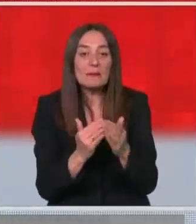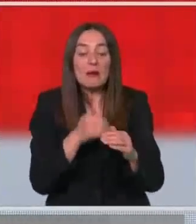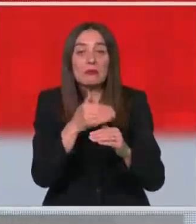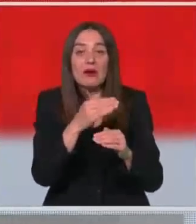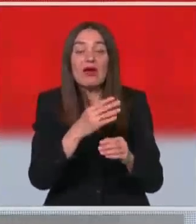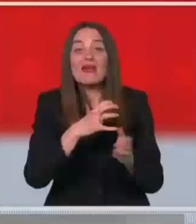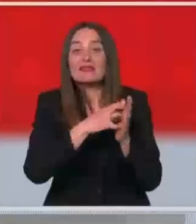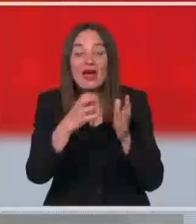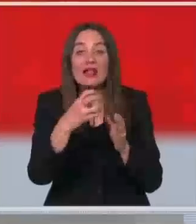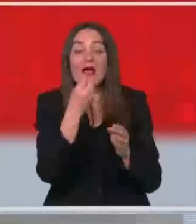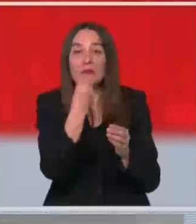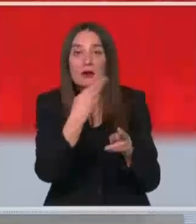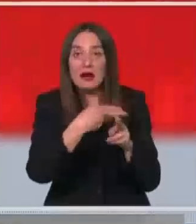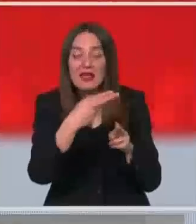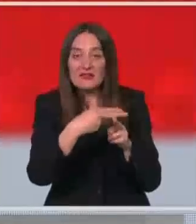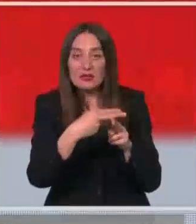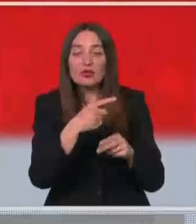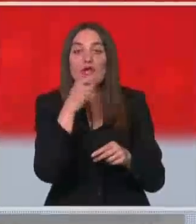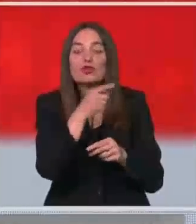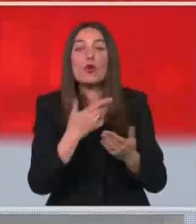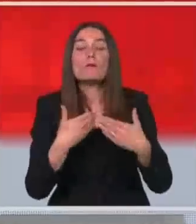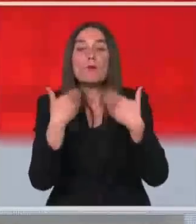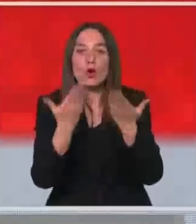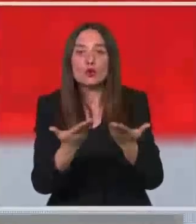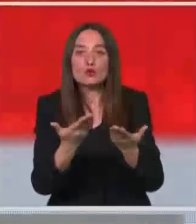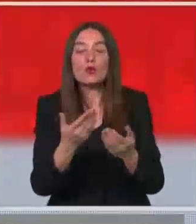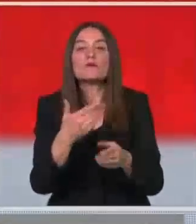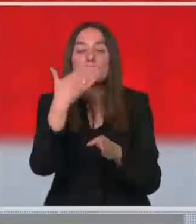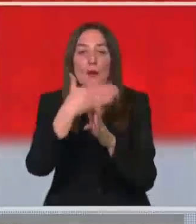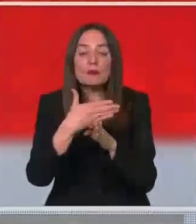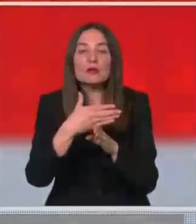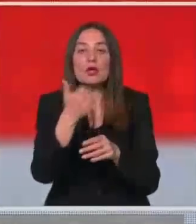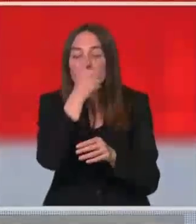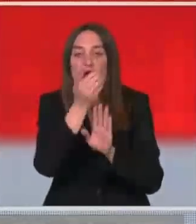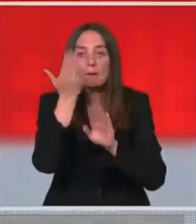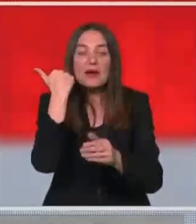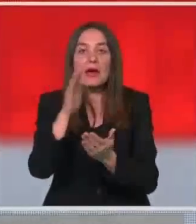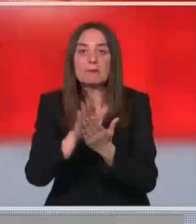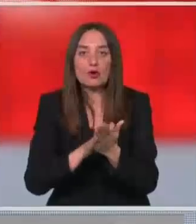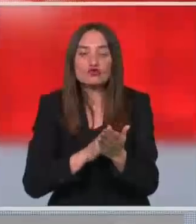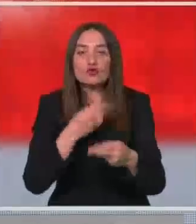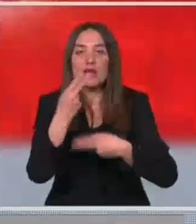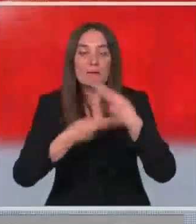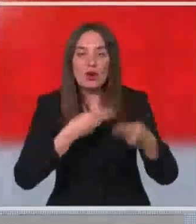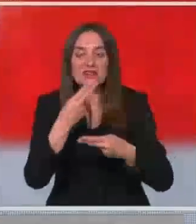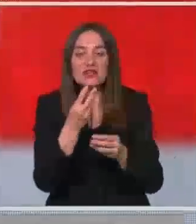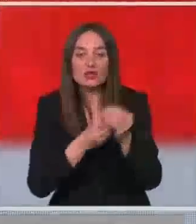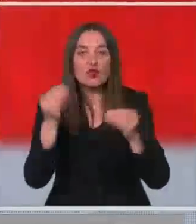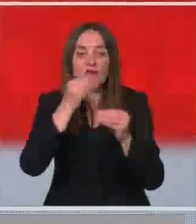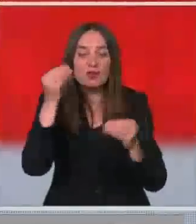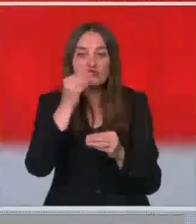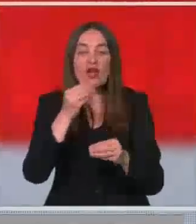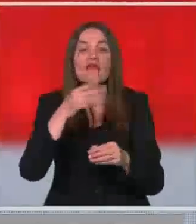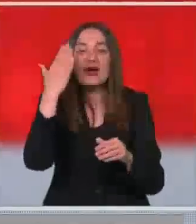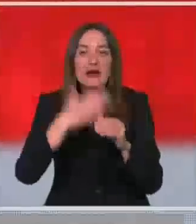daju likvidnost, ono što je gospodin Vlahović rekao, tu ponudu, dakle da kompanije što pre krenu da proizvode što više, i onda